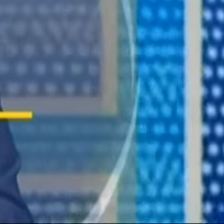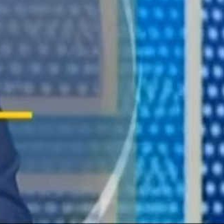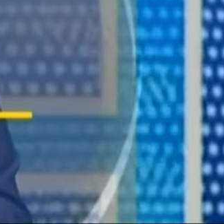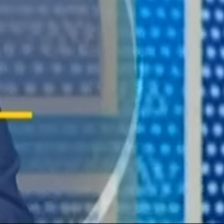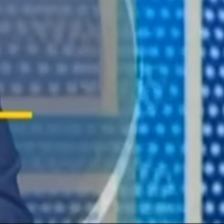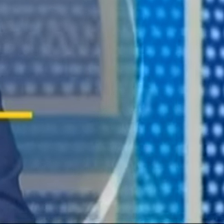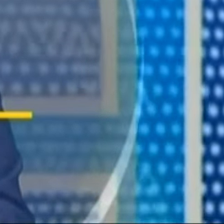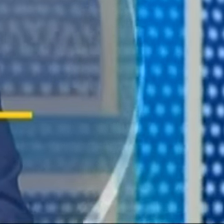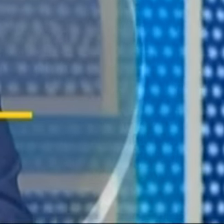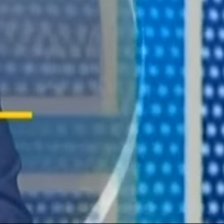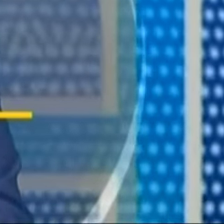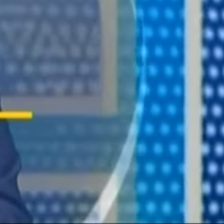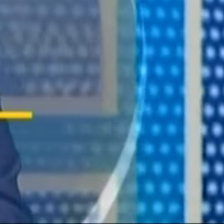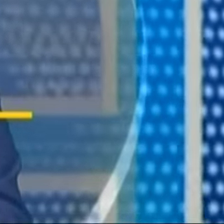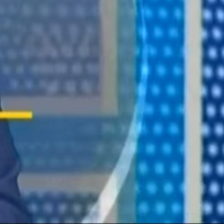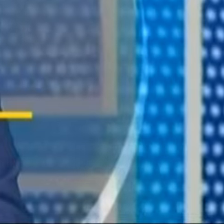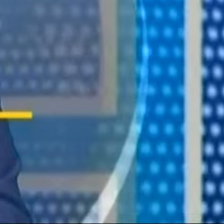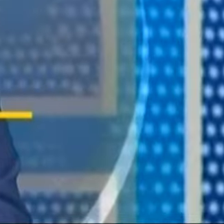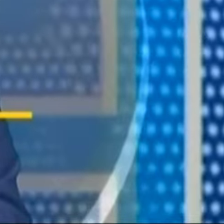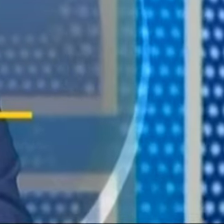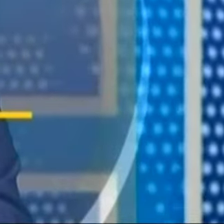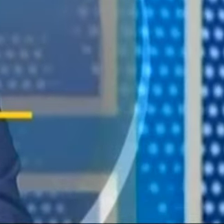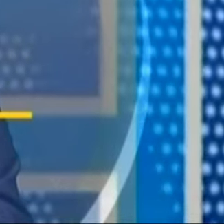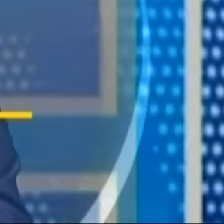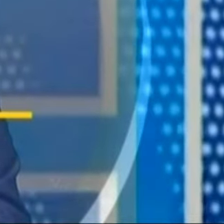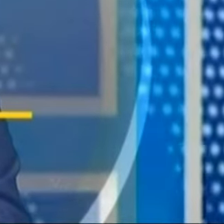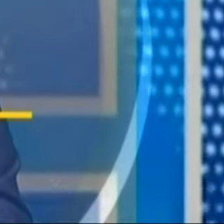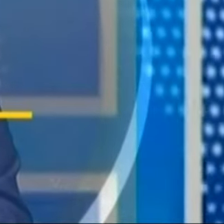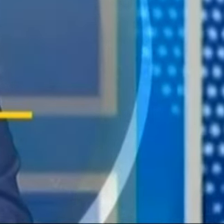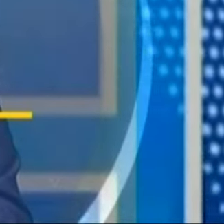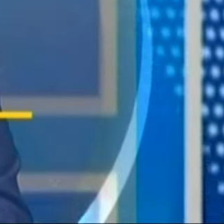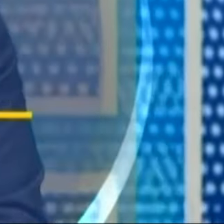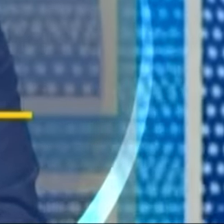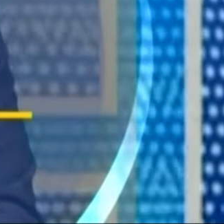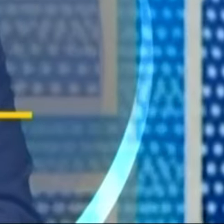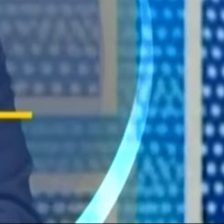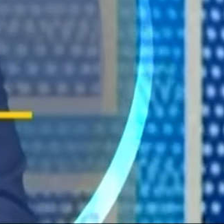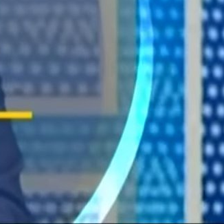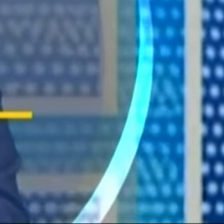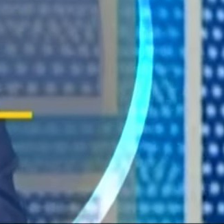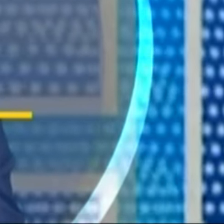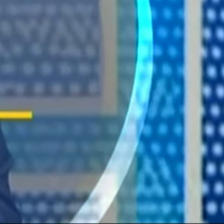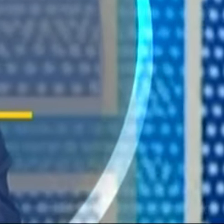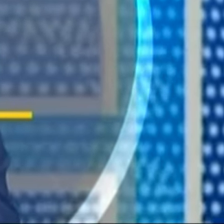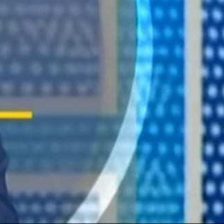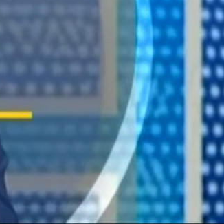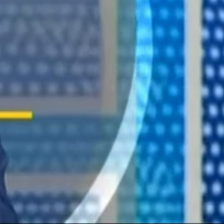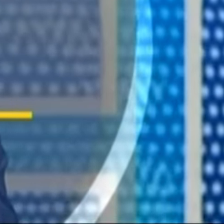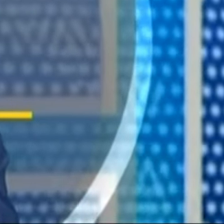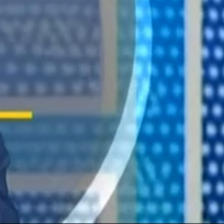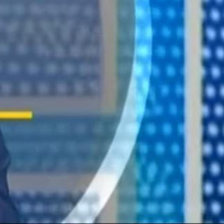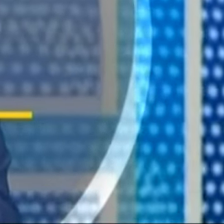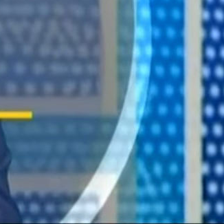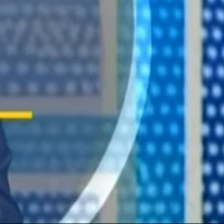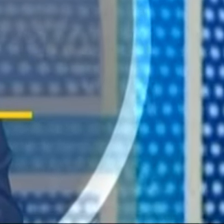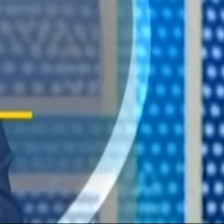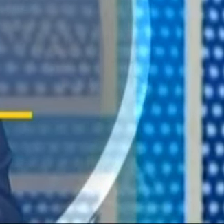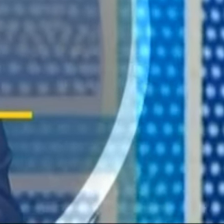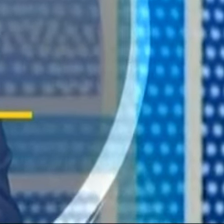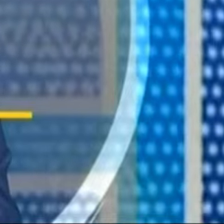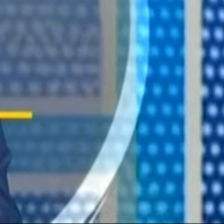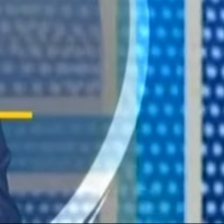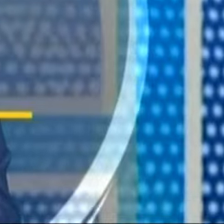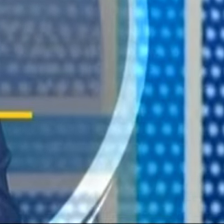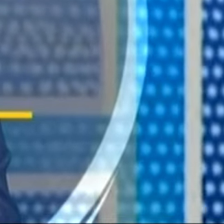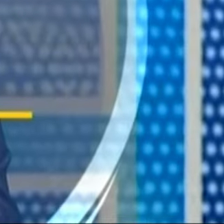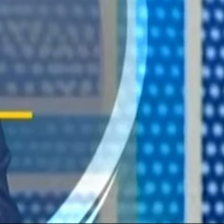auteur de l'ouvrage Banque, gouvernance et gestion prudentielle. Dans cet ouvrage, des recommandations sont formulées à